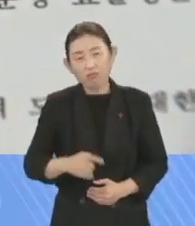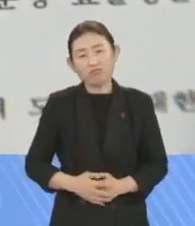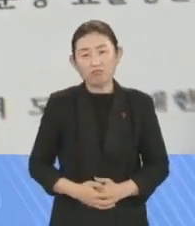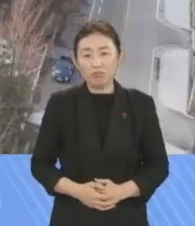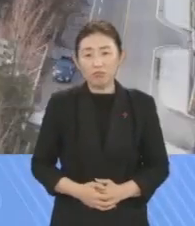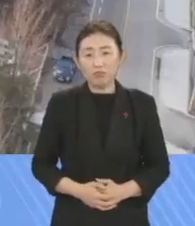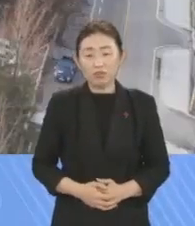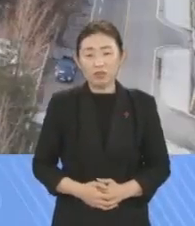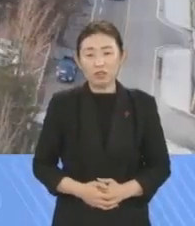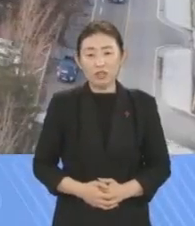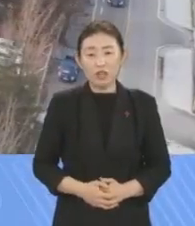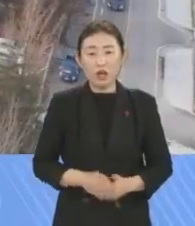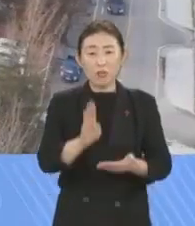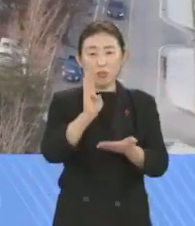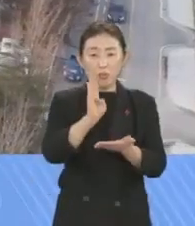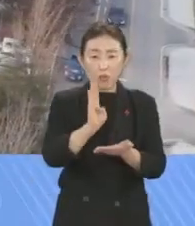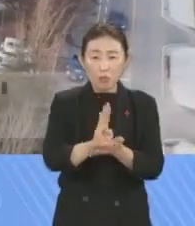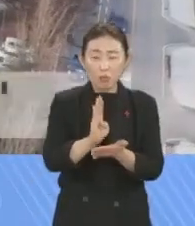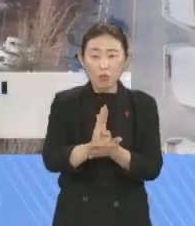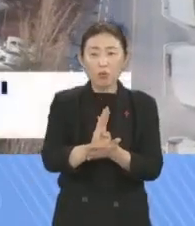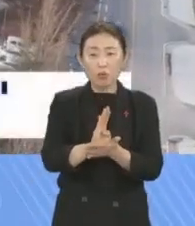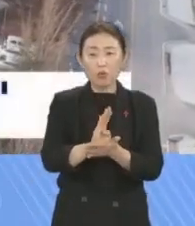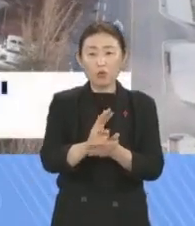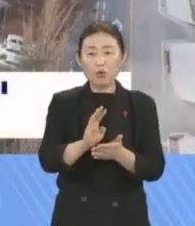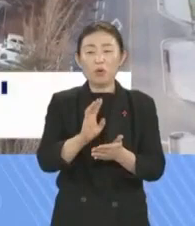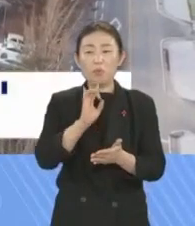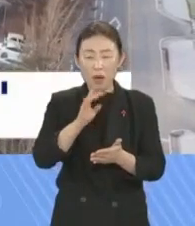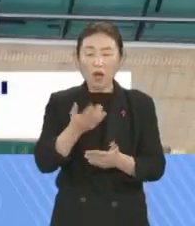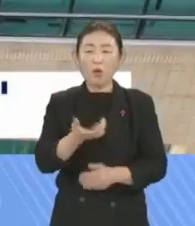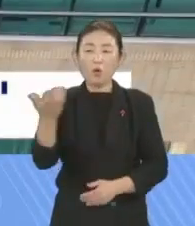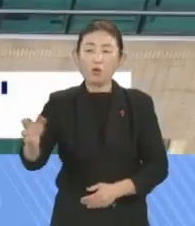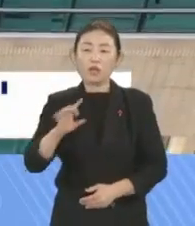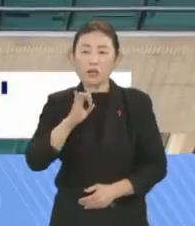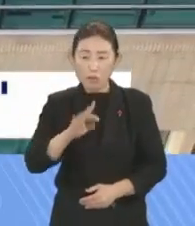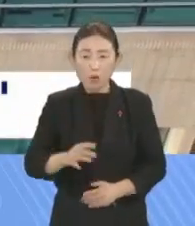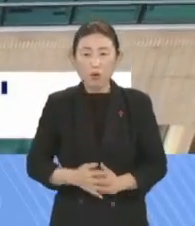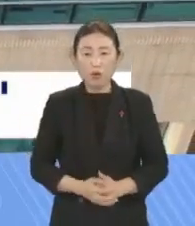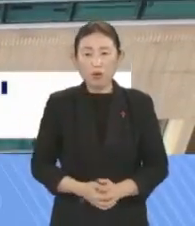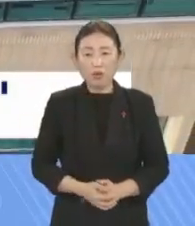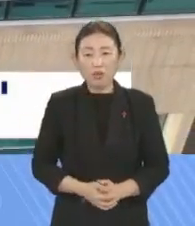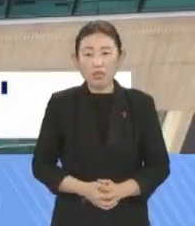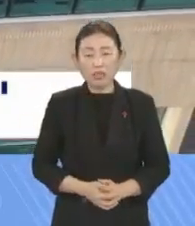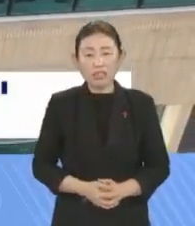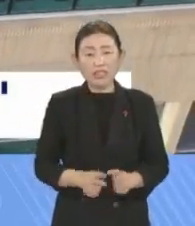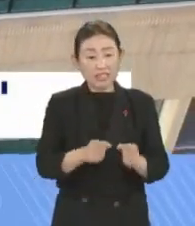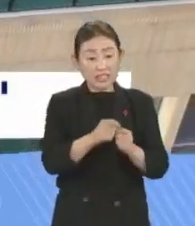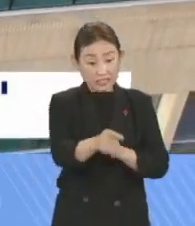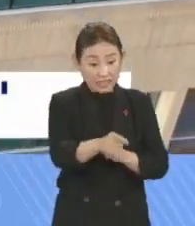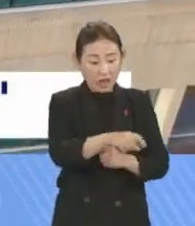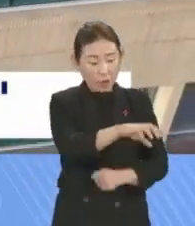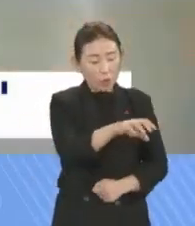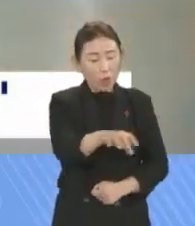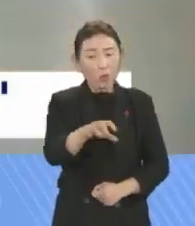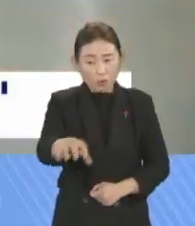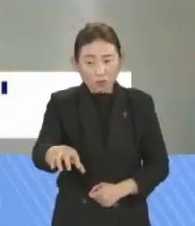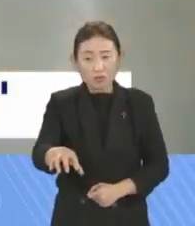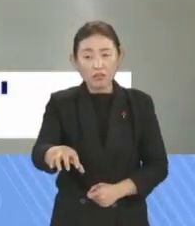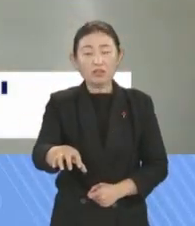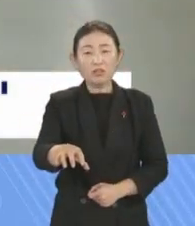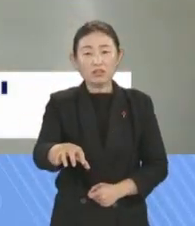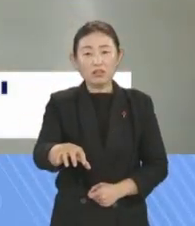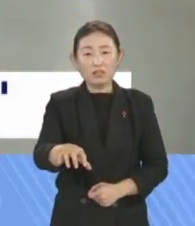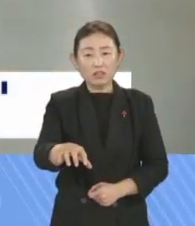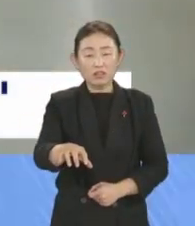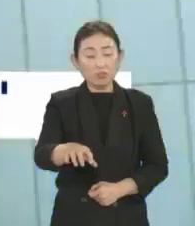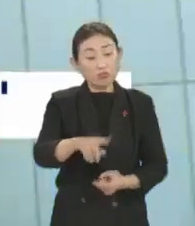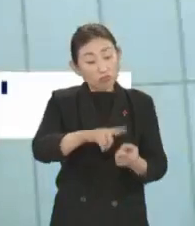이 본부라든가 경영 이런 부분만 옮기는 거지 그 기능을 할 그런 부분들은 지점이라든가 지사라든가 해서